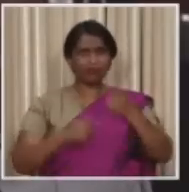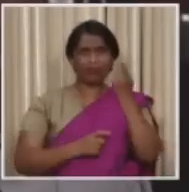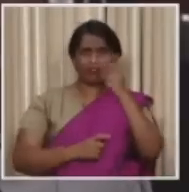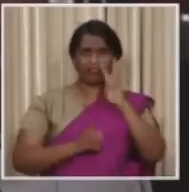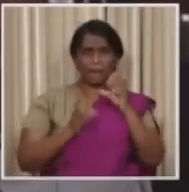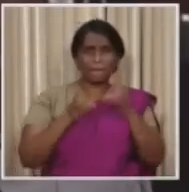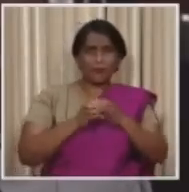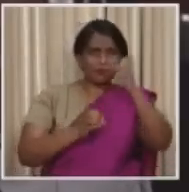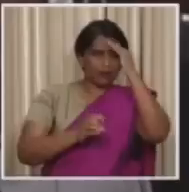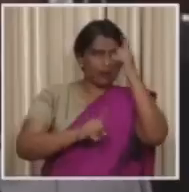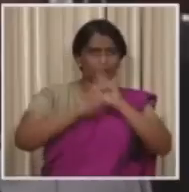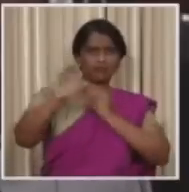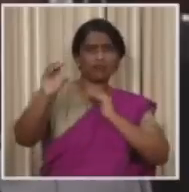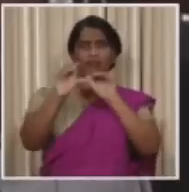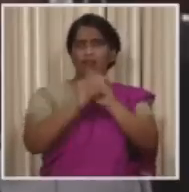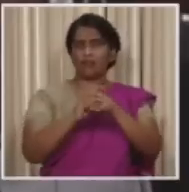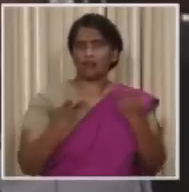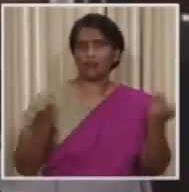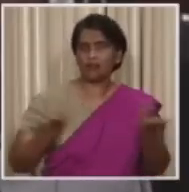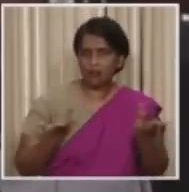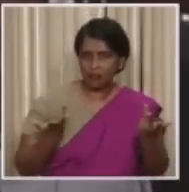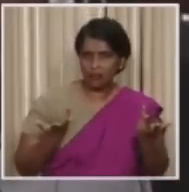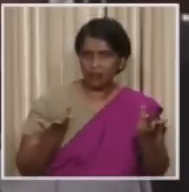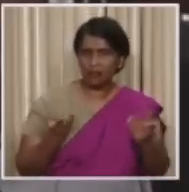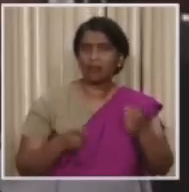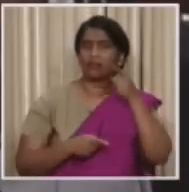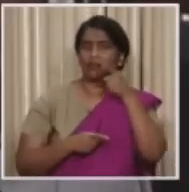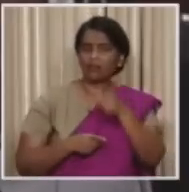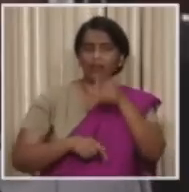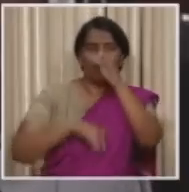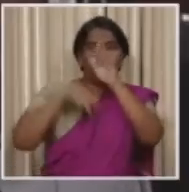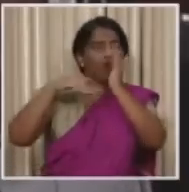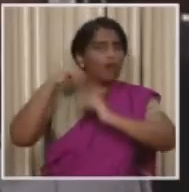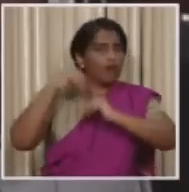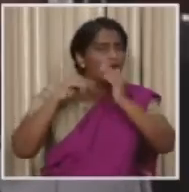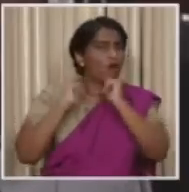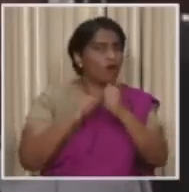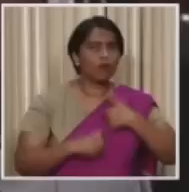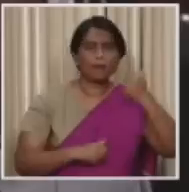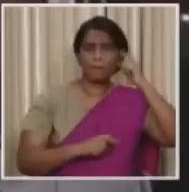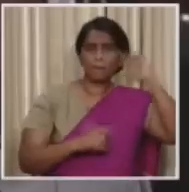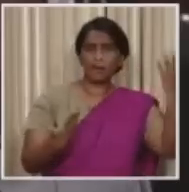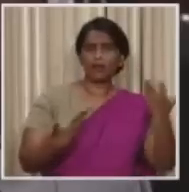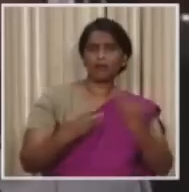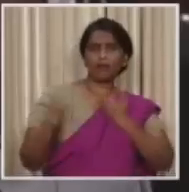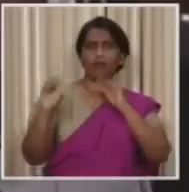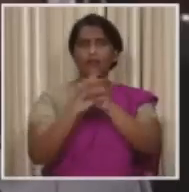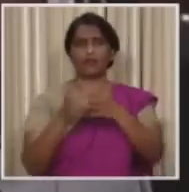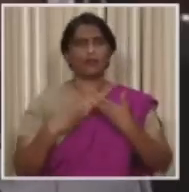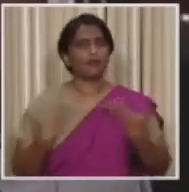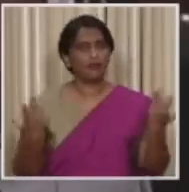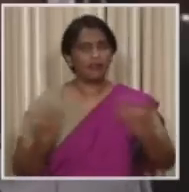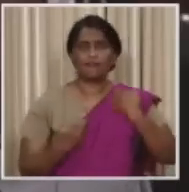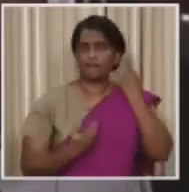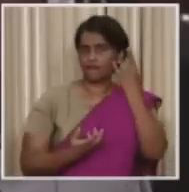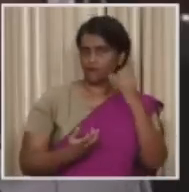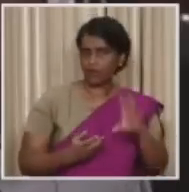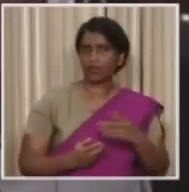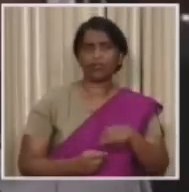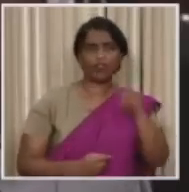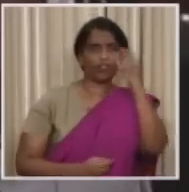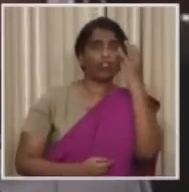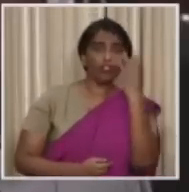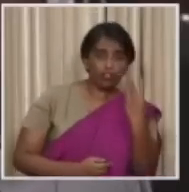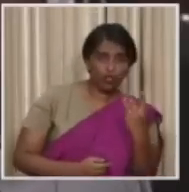පක්ෂනායක රැස්වීමේ කිසිම නියෝජනයක් නැතුව එතන දේවල් අපි දැනුවත් නැහැ අපේ මැදිහත් වීමක් නැහැ. එතකොට ඒ නිසා 3